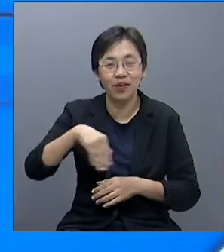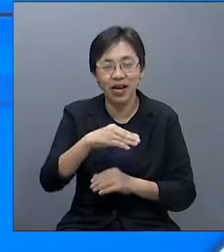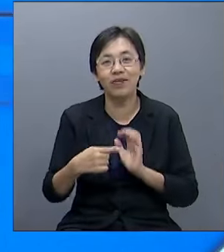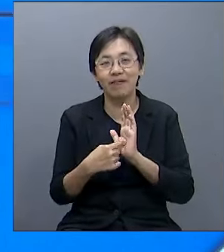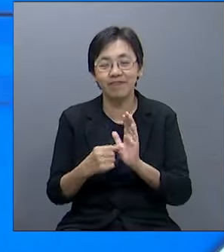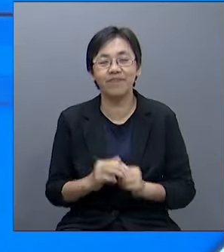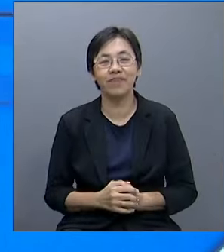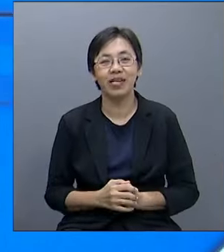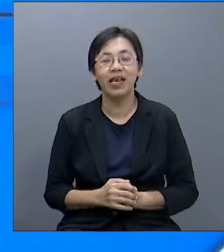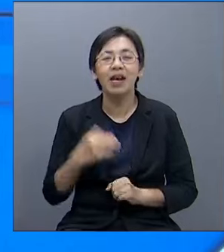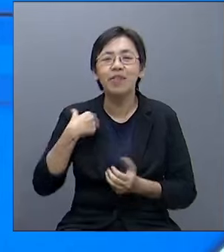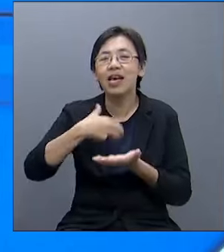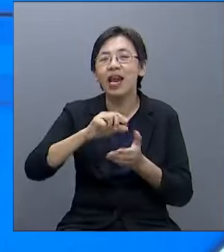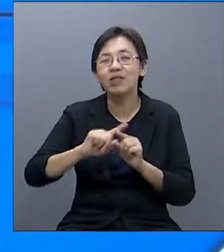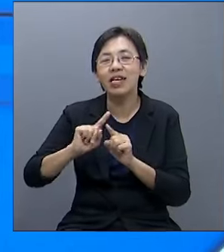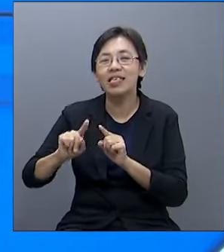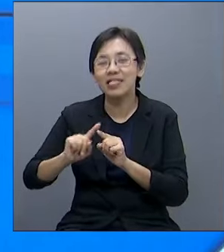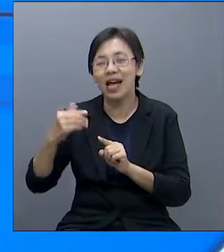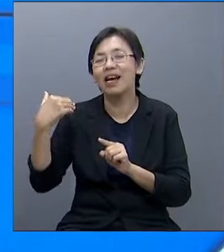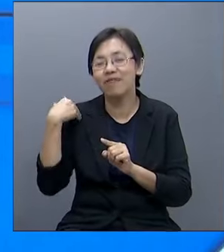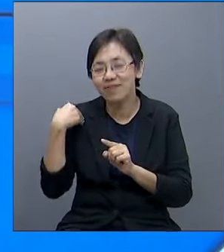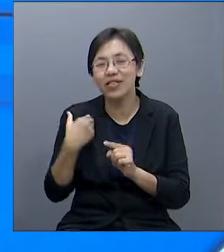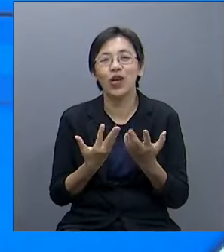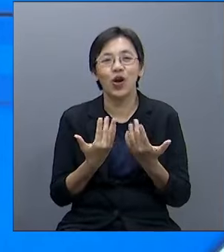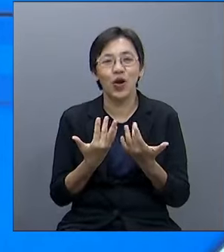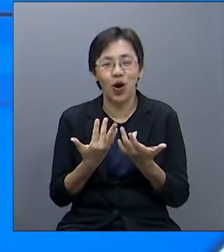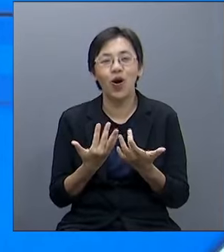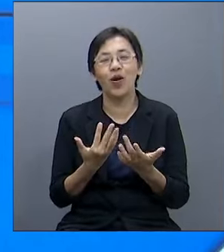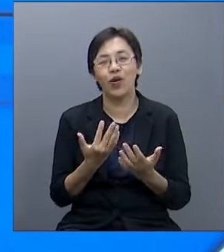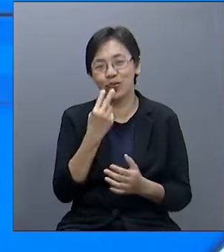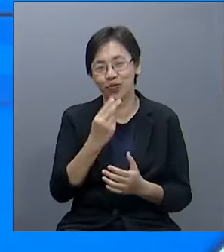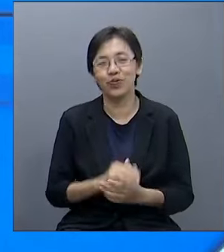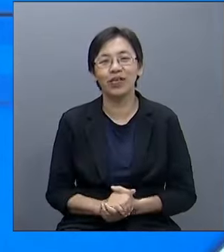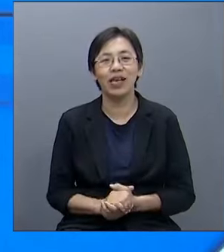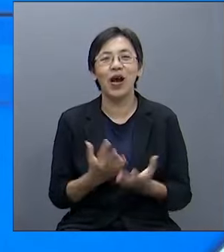ากนี้มีอีกหลากหลายเรื่องราวนำมาฝากจากทั่วไทยติดตามกันต่อในช่วงสีสันวาไรตี้สักครู่เดียวค่ะ